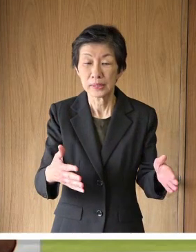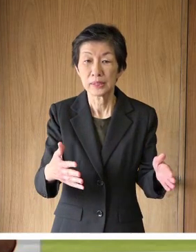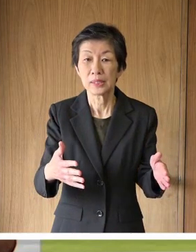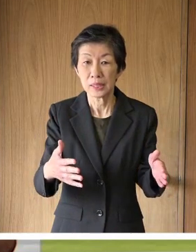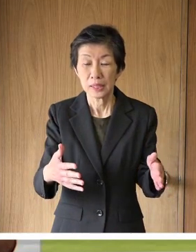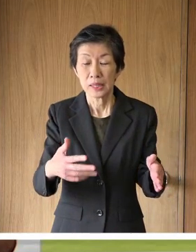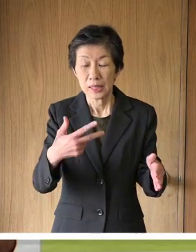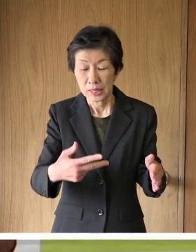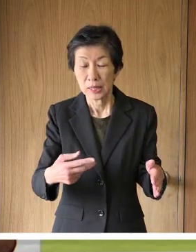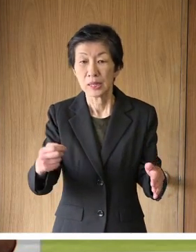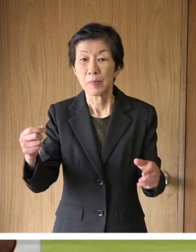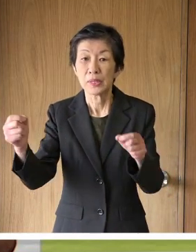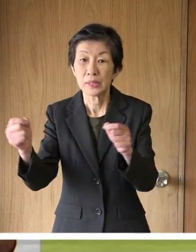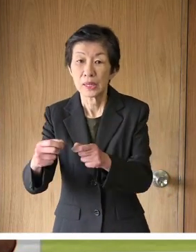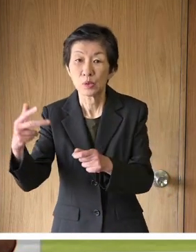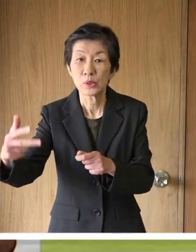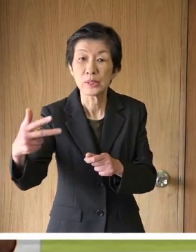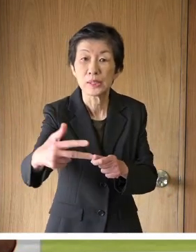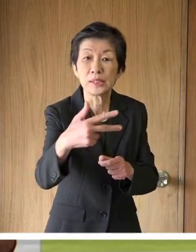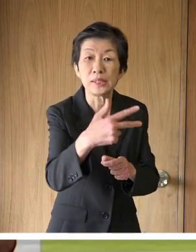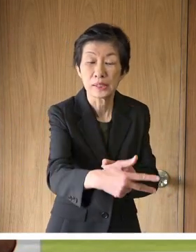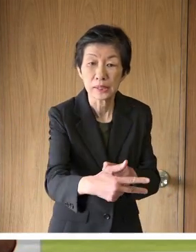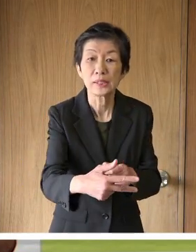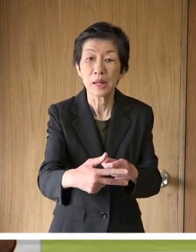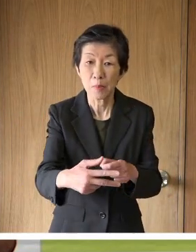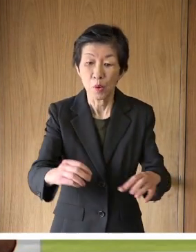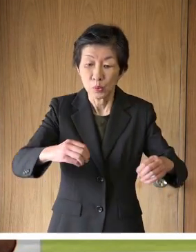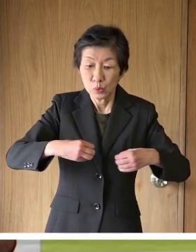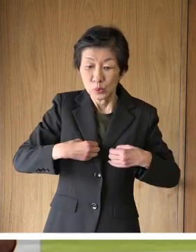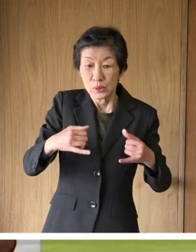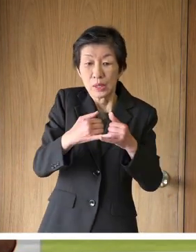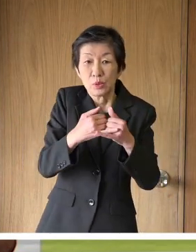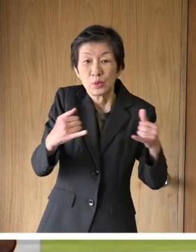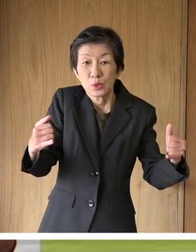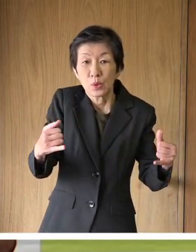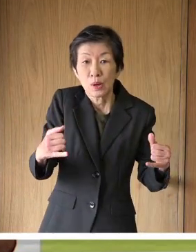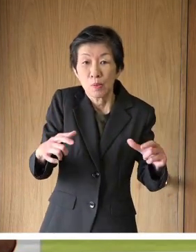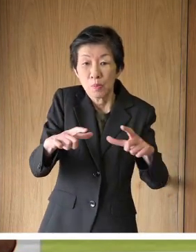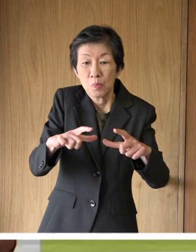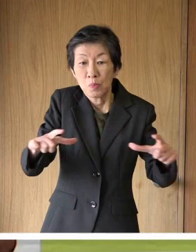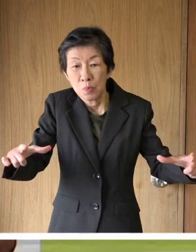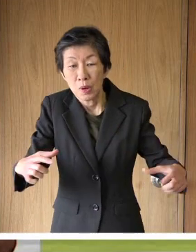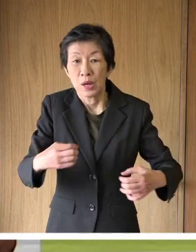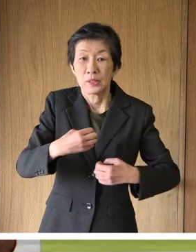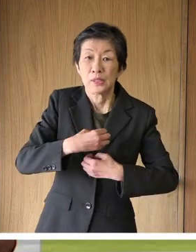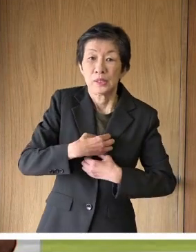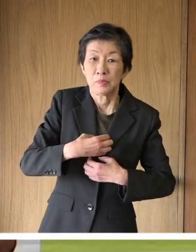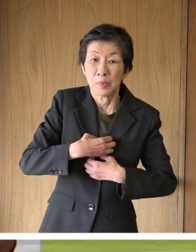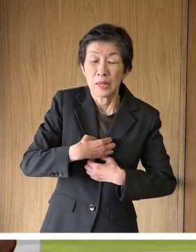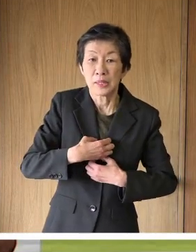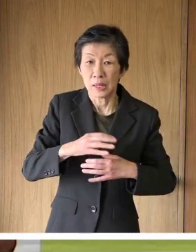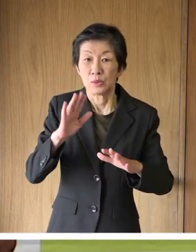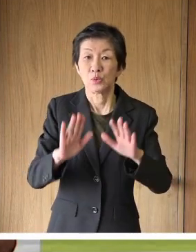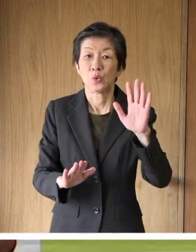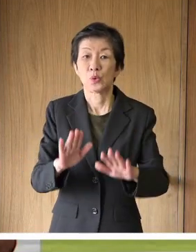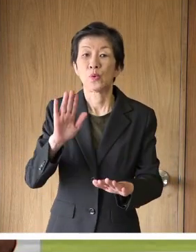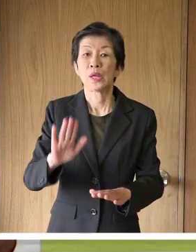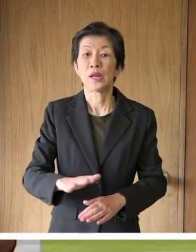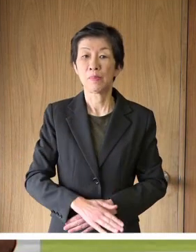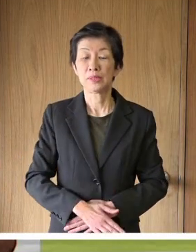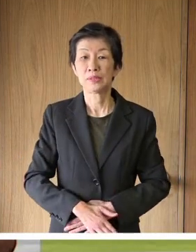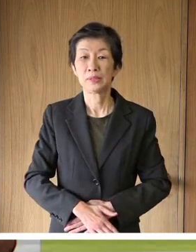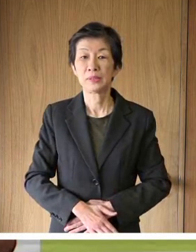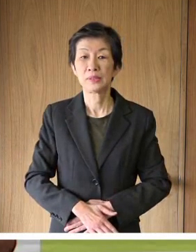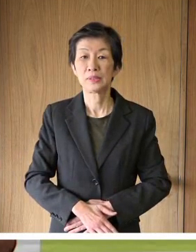近隣主におきましても感染拡大の危険性が高い状況にあります